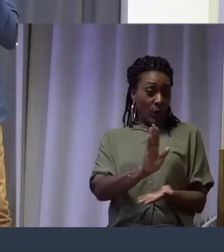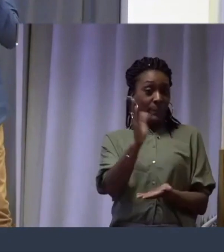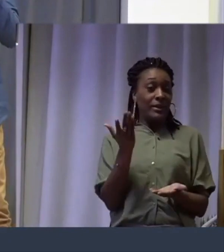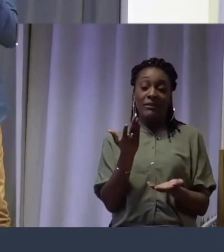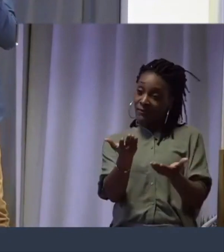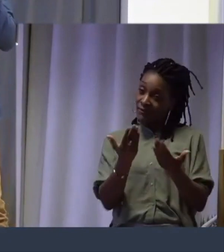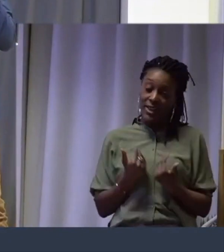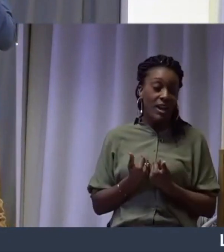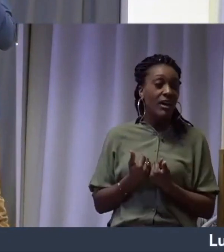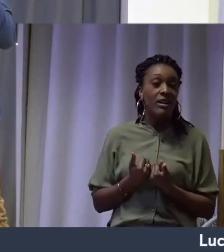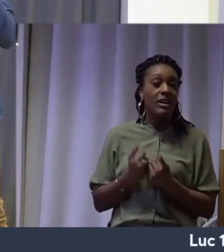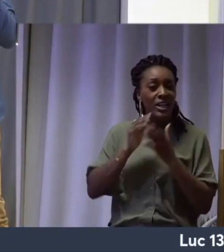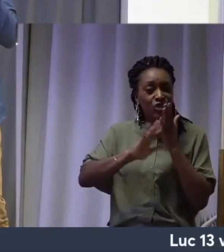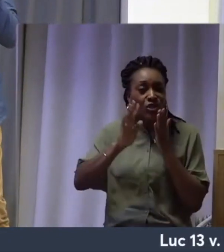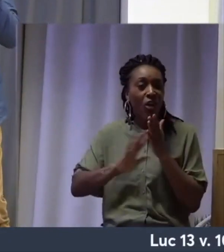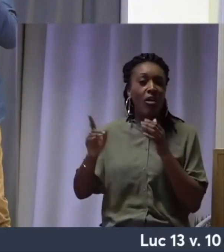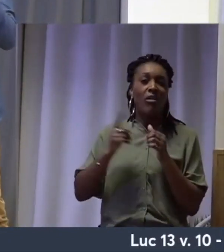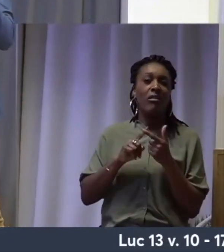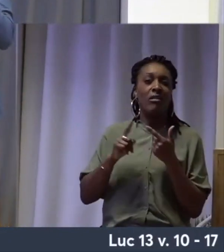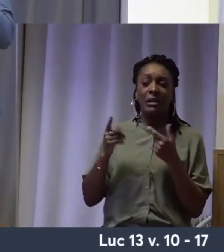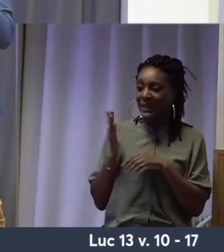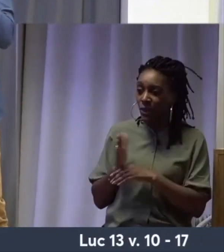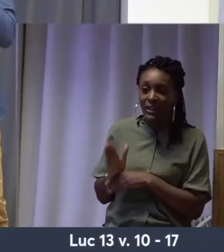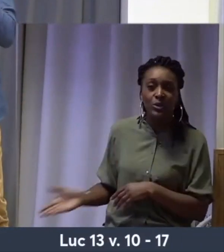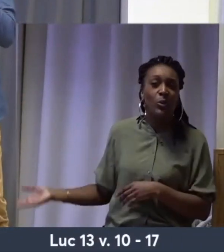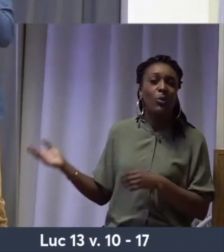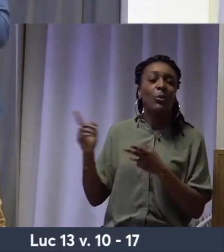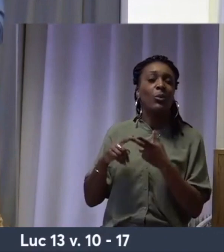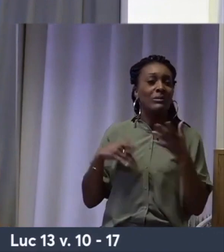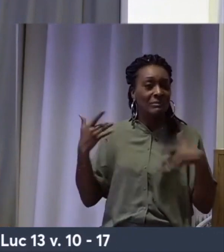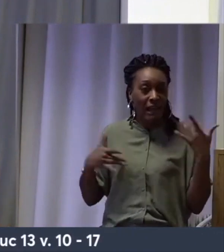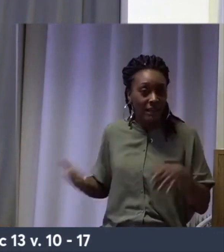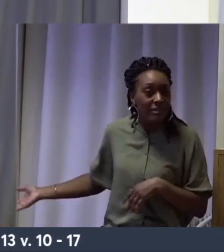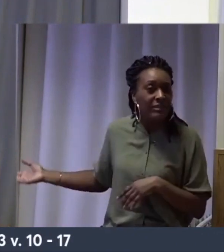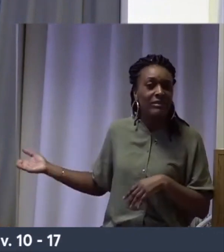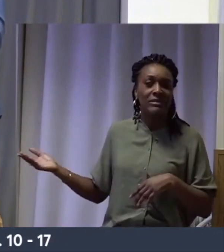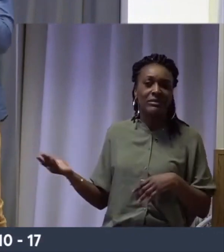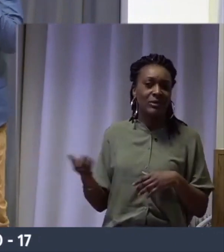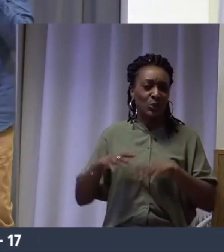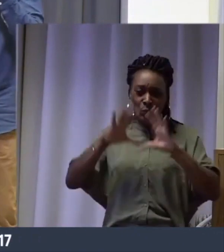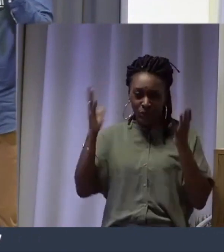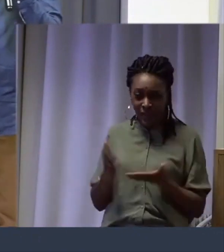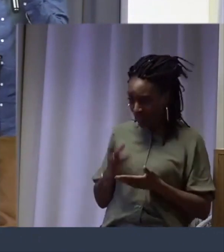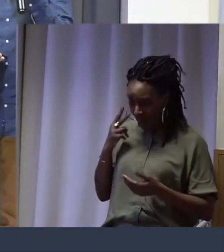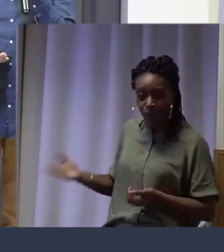tout ce qui a été chanté, tout ce qui a été présenté, tout ce qui a été